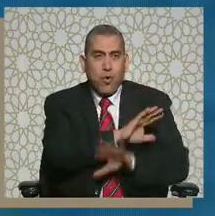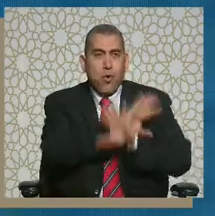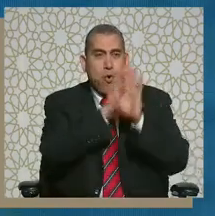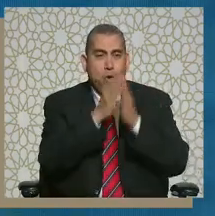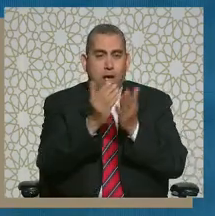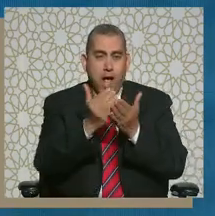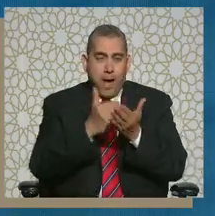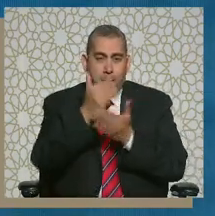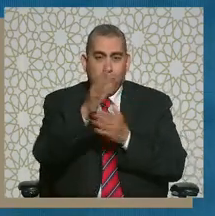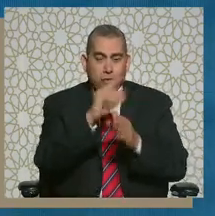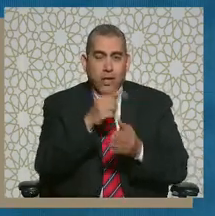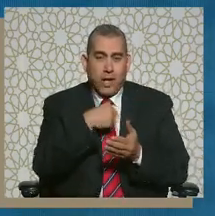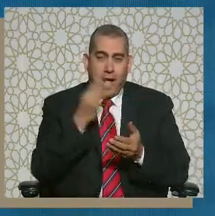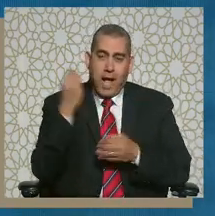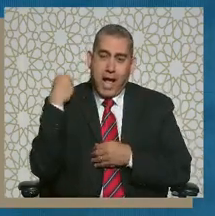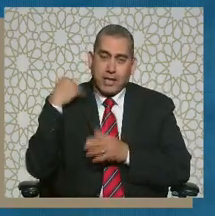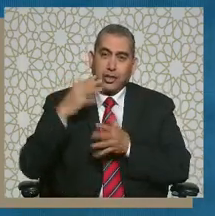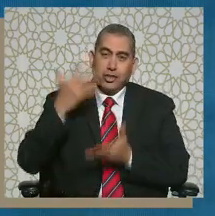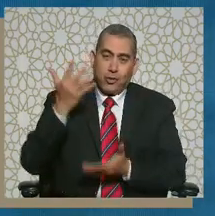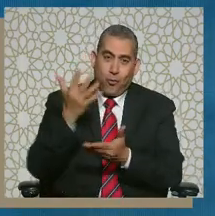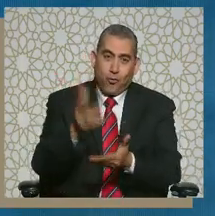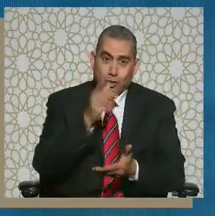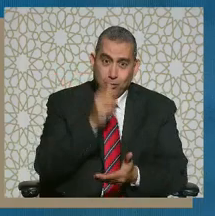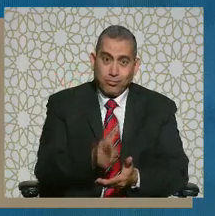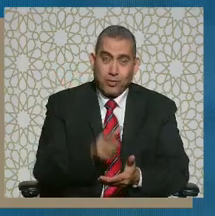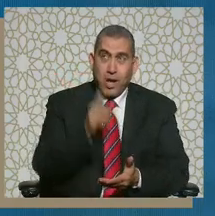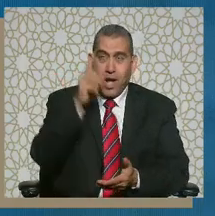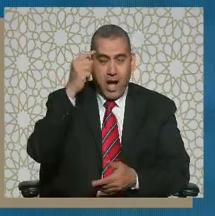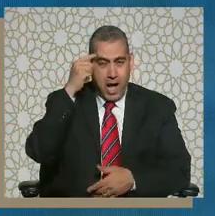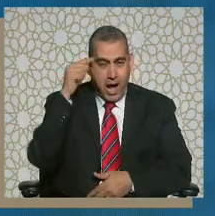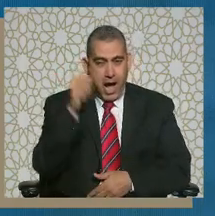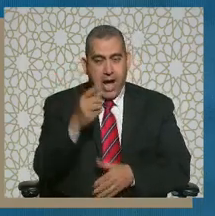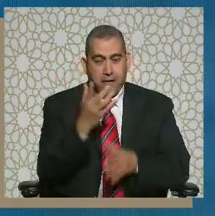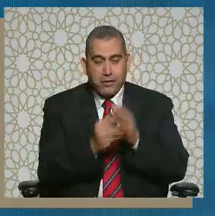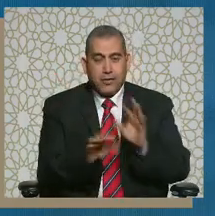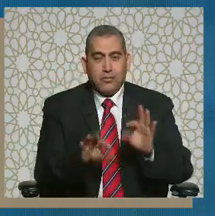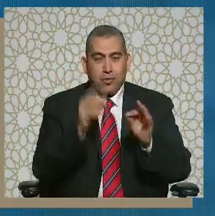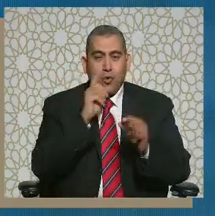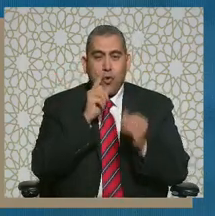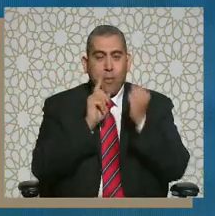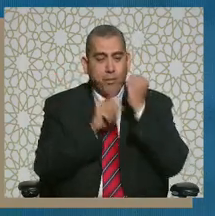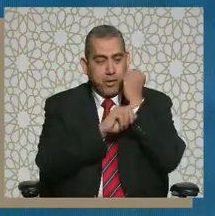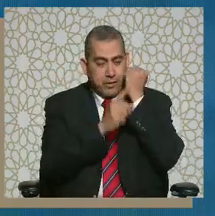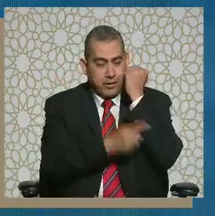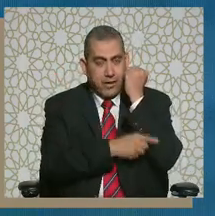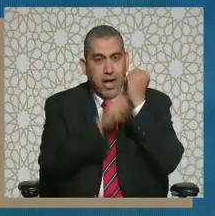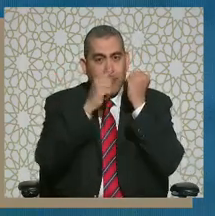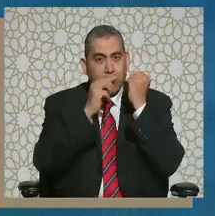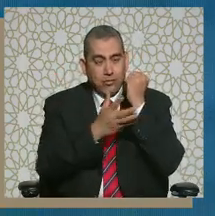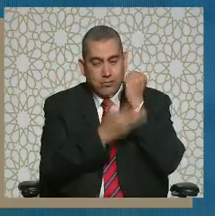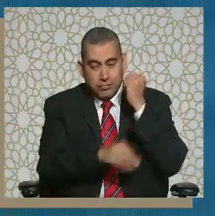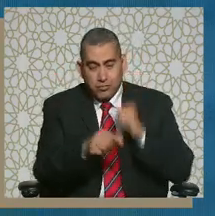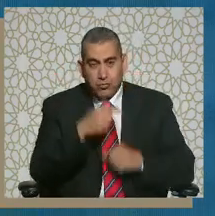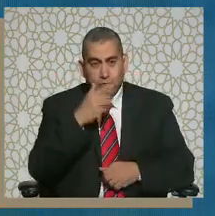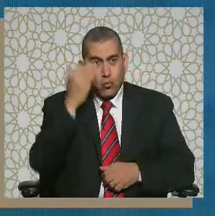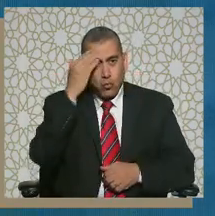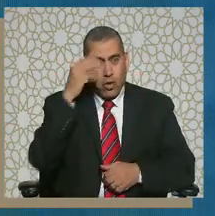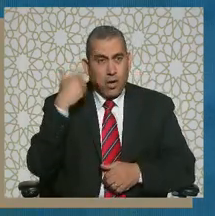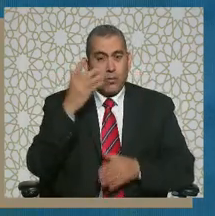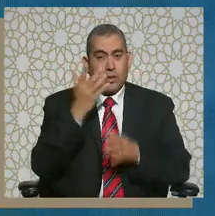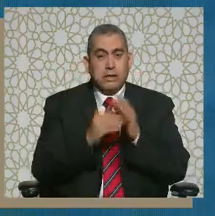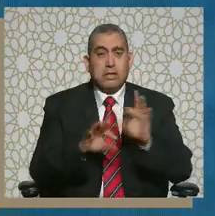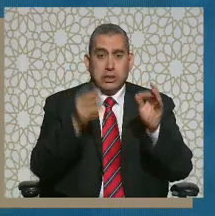ويفضل عندك حسنات عشان كده هو اعلى من ميلادك من رحم امك فايه اللي يخليك شاكك ان انت ممكن تولد من